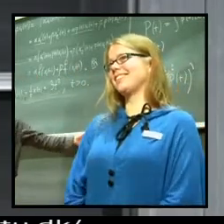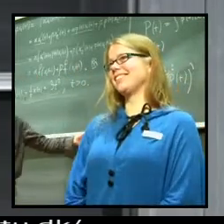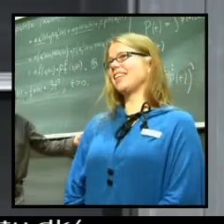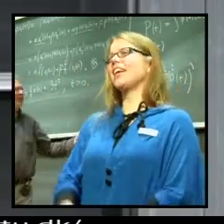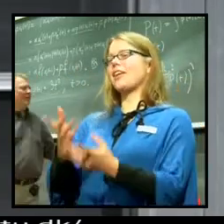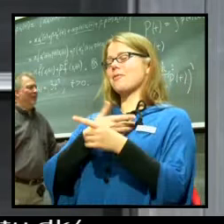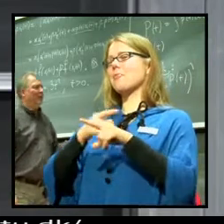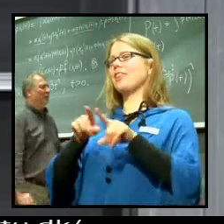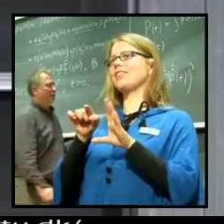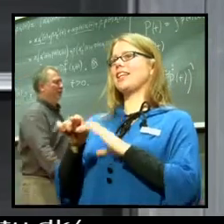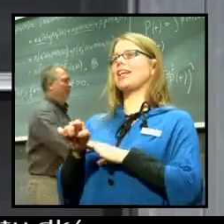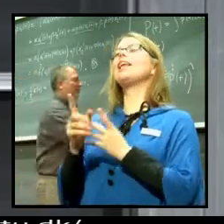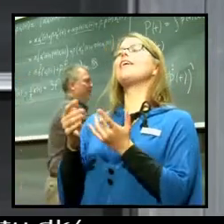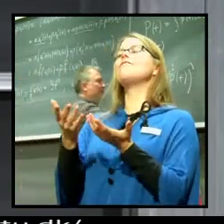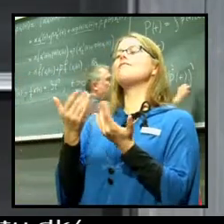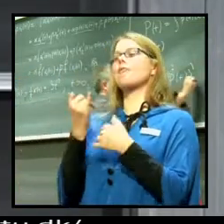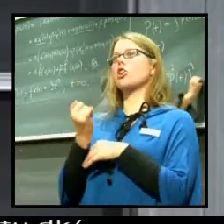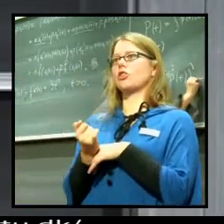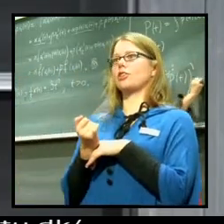Okay. Hvad får jeg så?